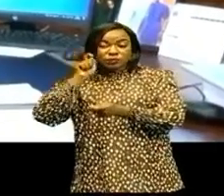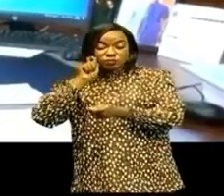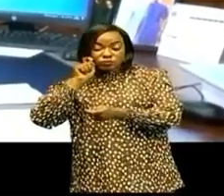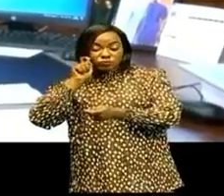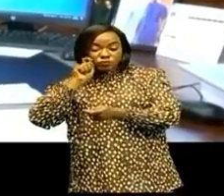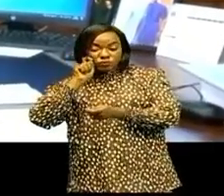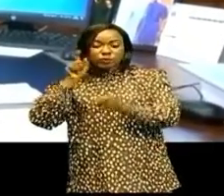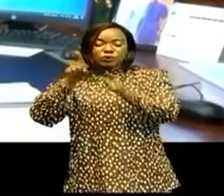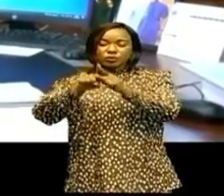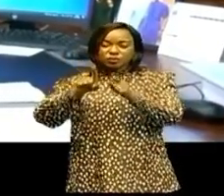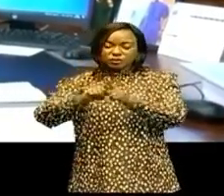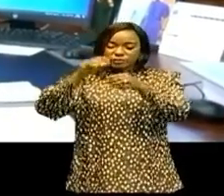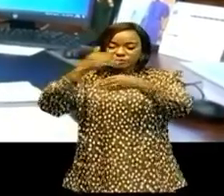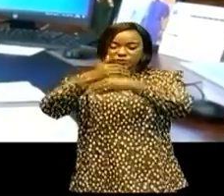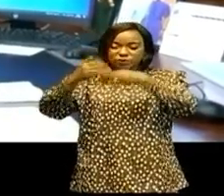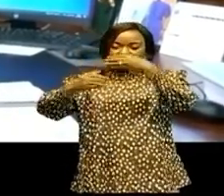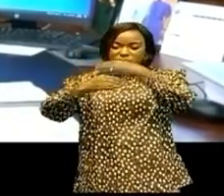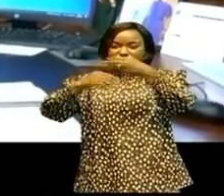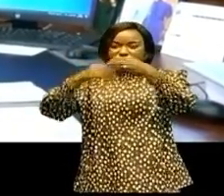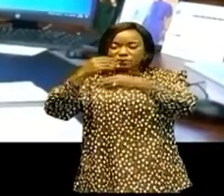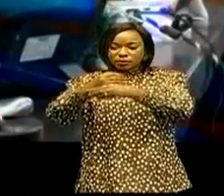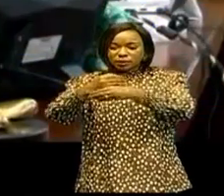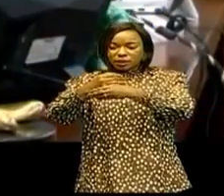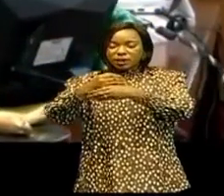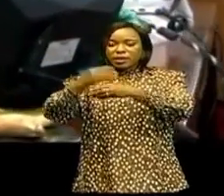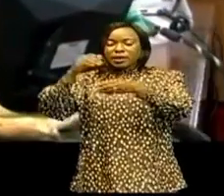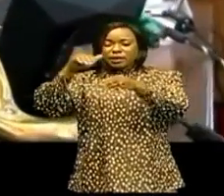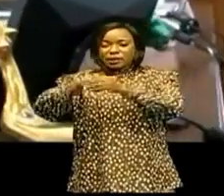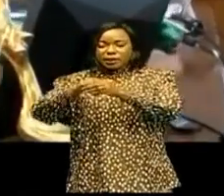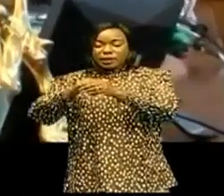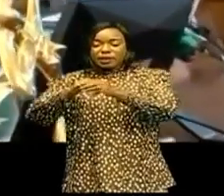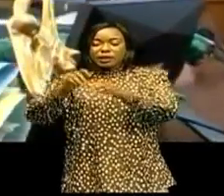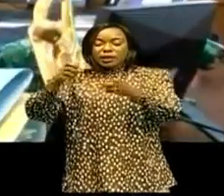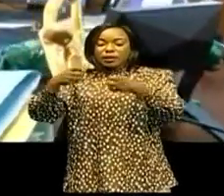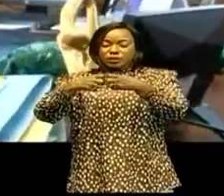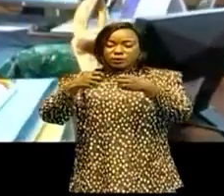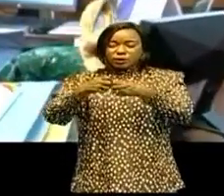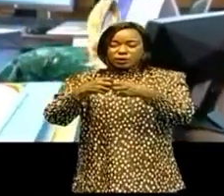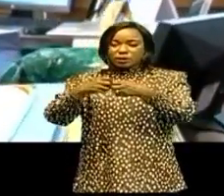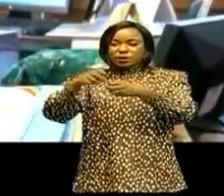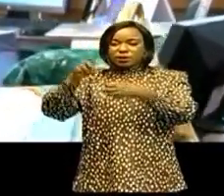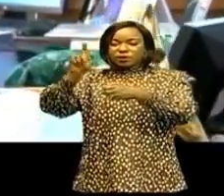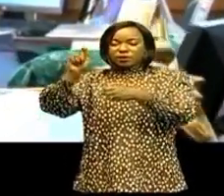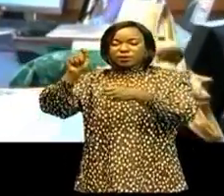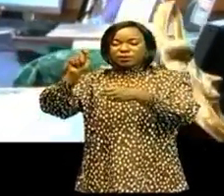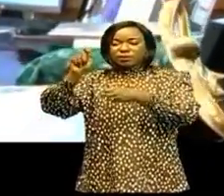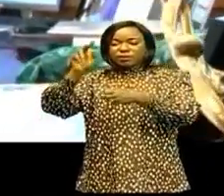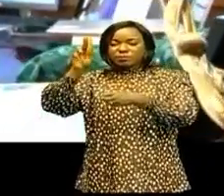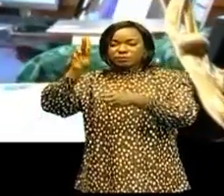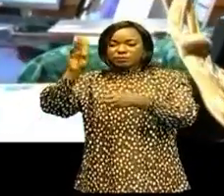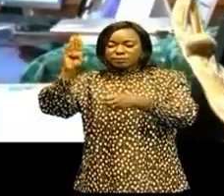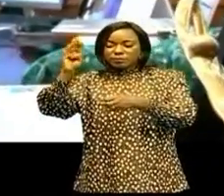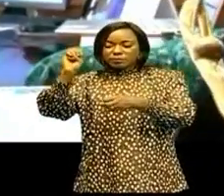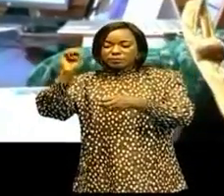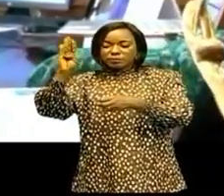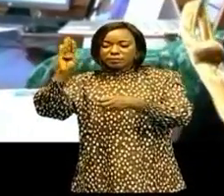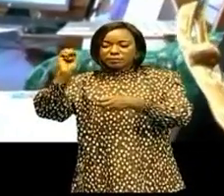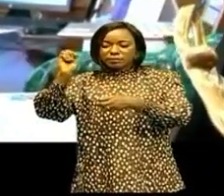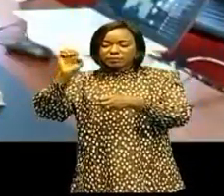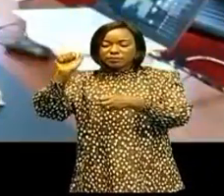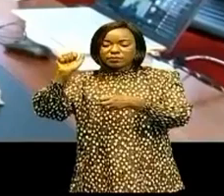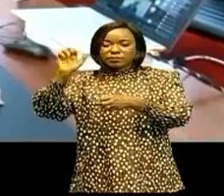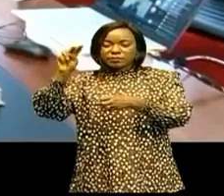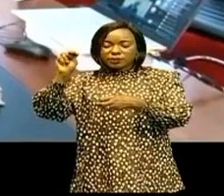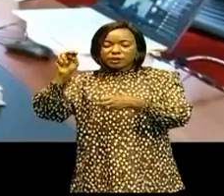de la centrale hydroélectrique de Babeba de 50 MW et réseaux associés, la reconstruction d'une